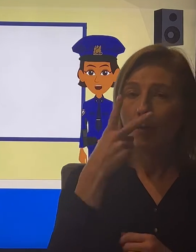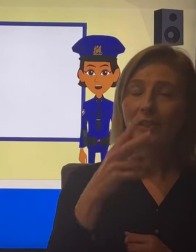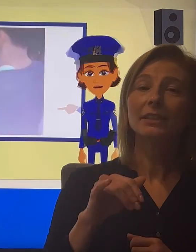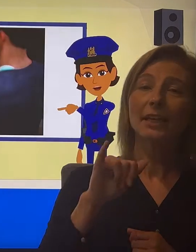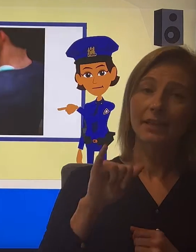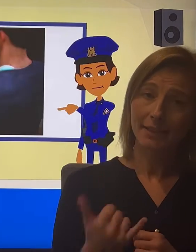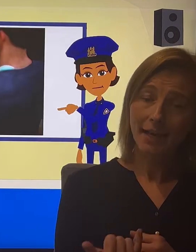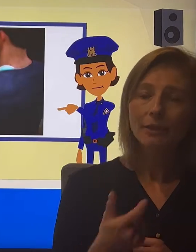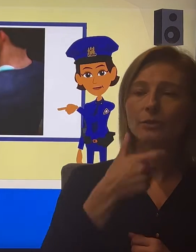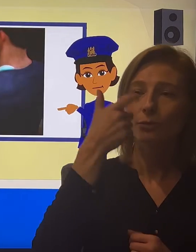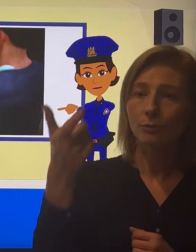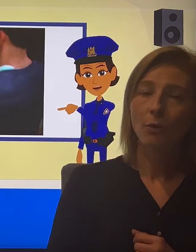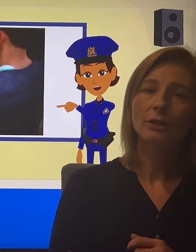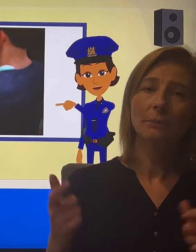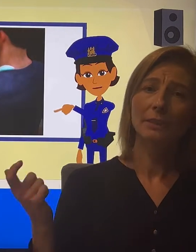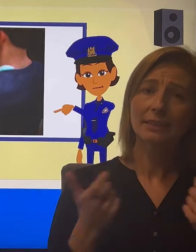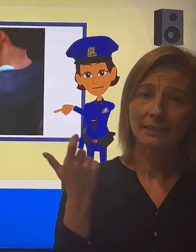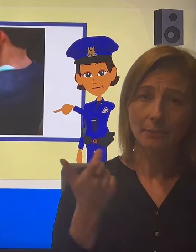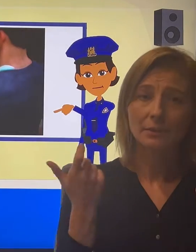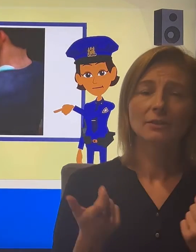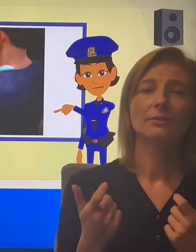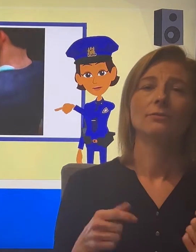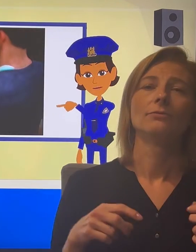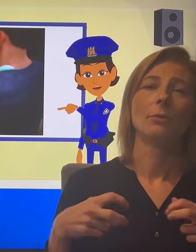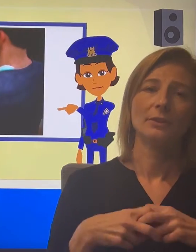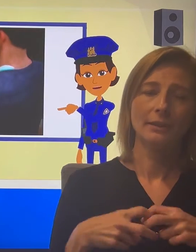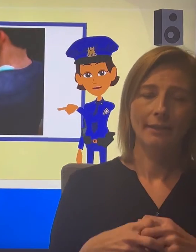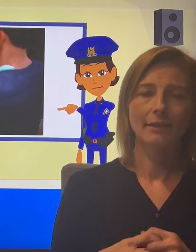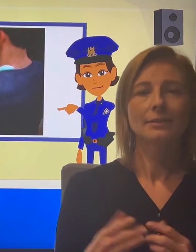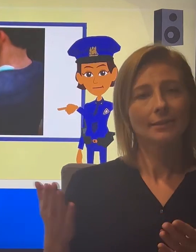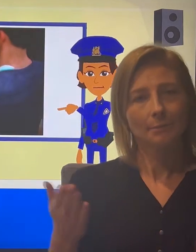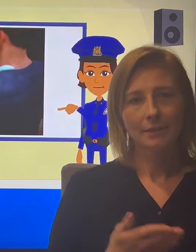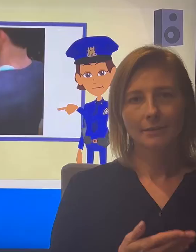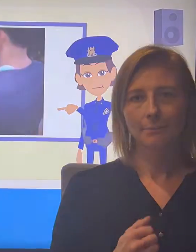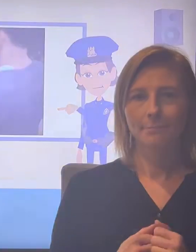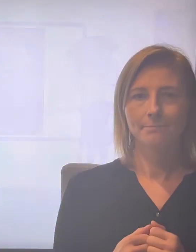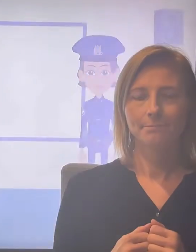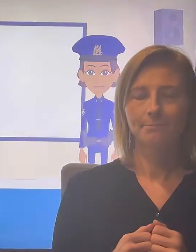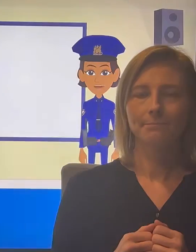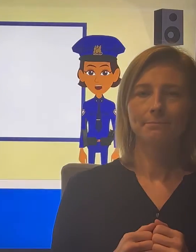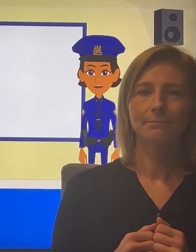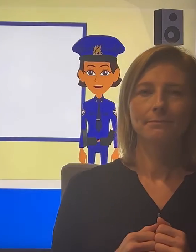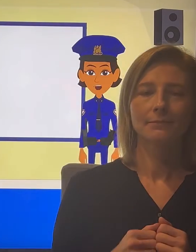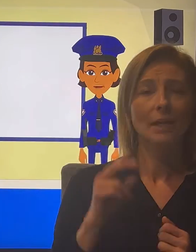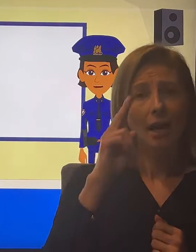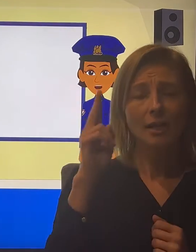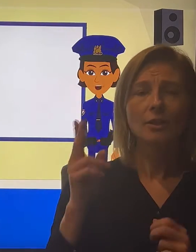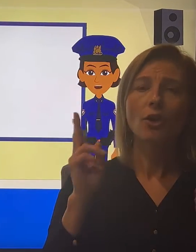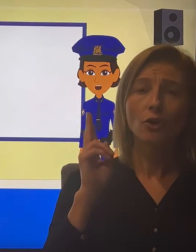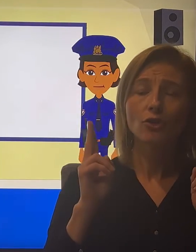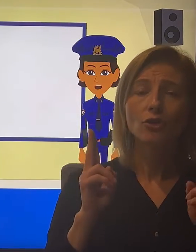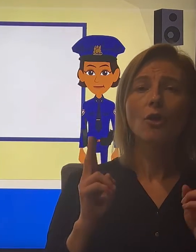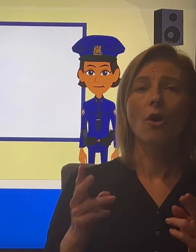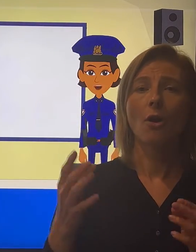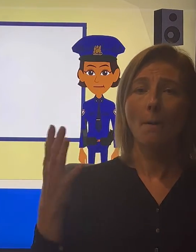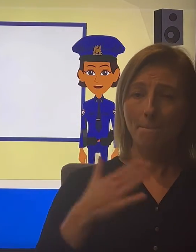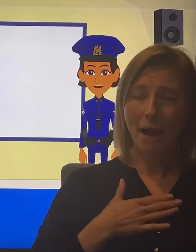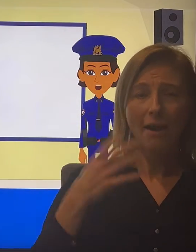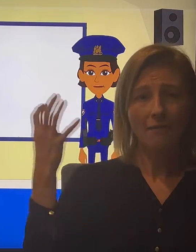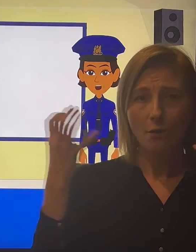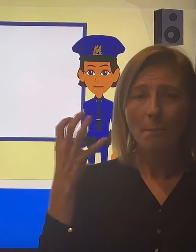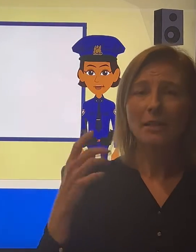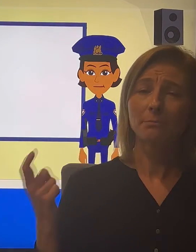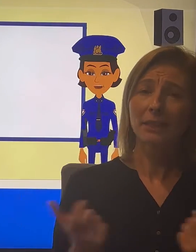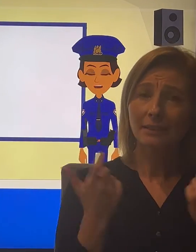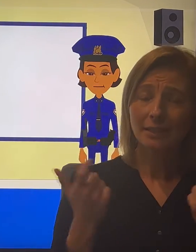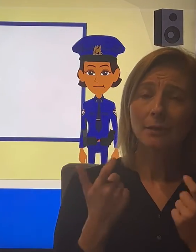pokażę Tobie, jak zgłosić przestępstwo zdalnie. Zapraszam! Każdy, kto posiada informacje o przestępstwie,